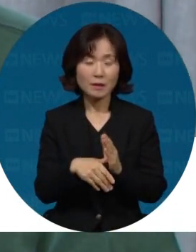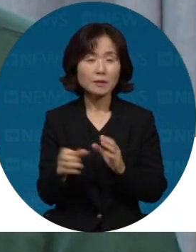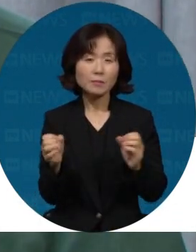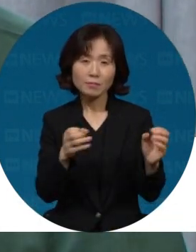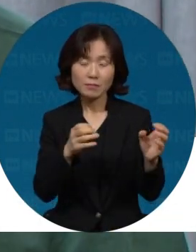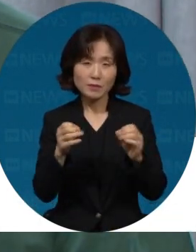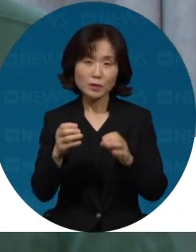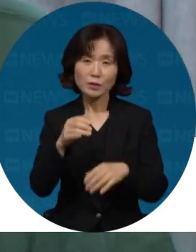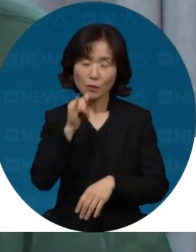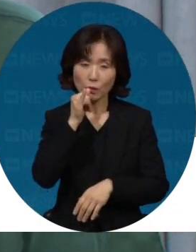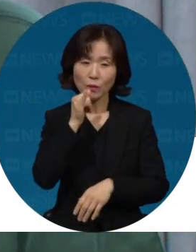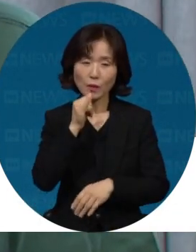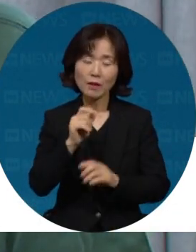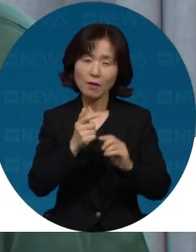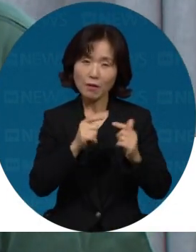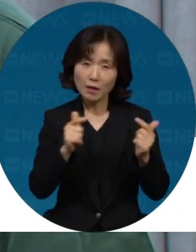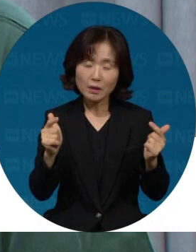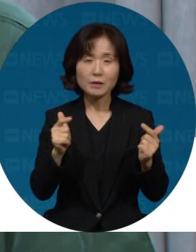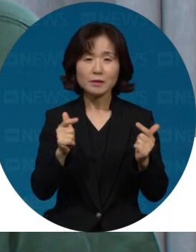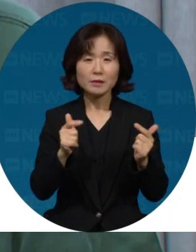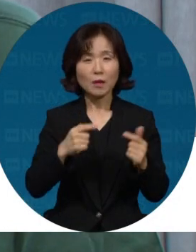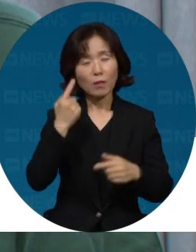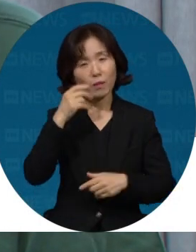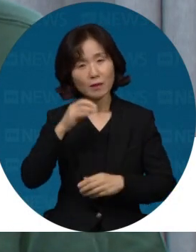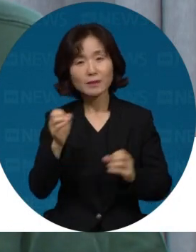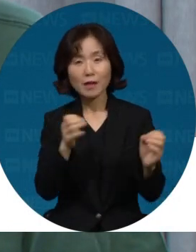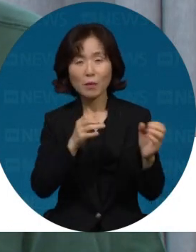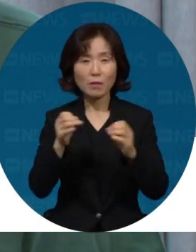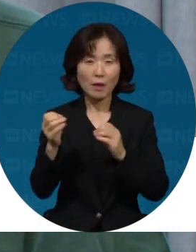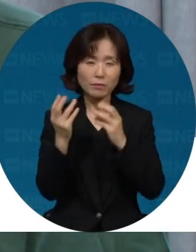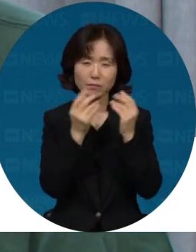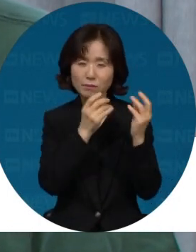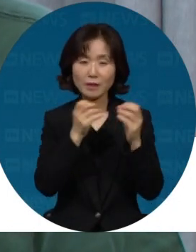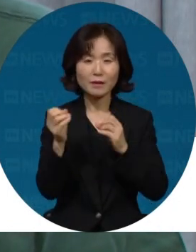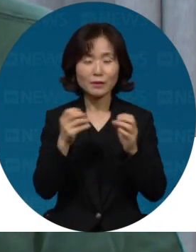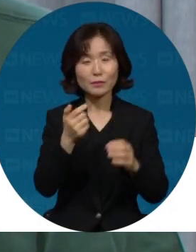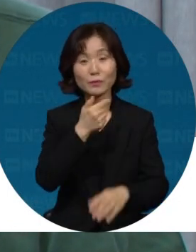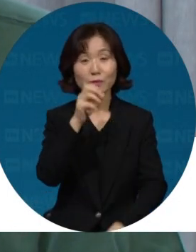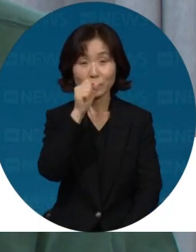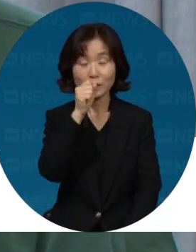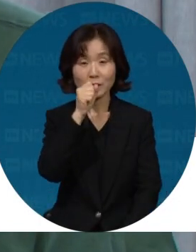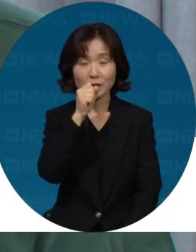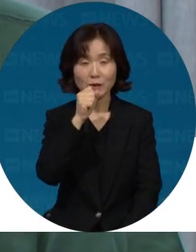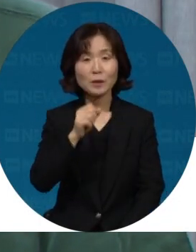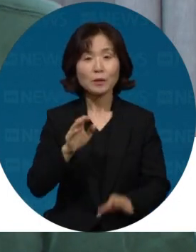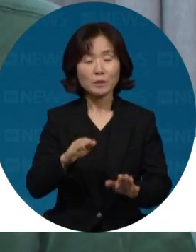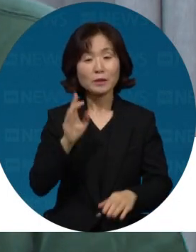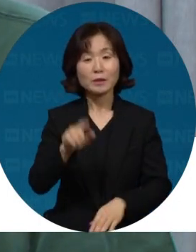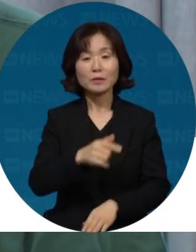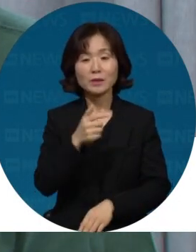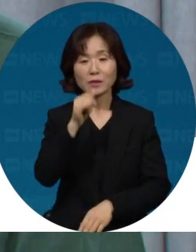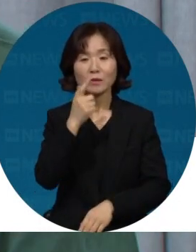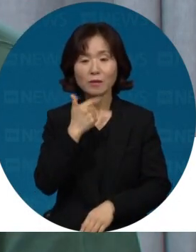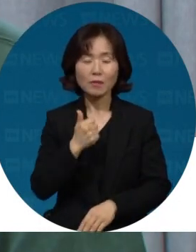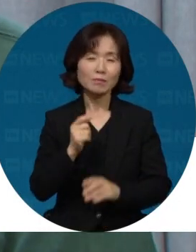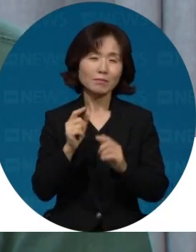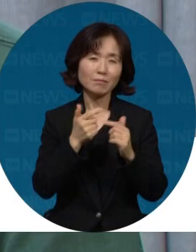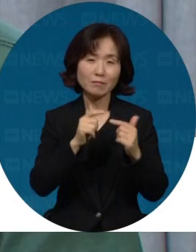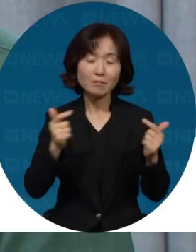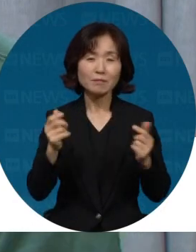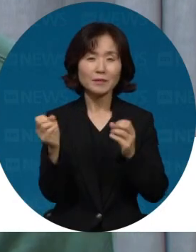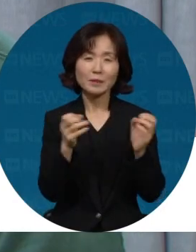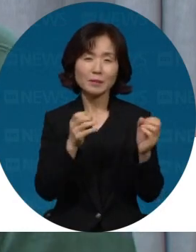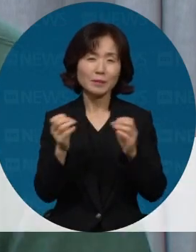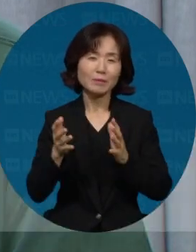힘들 때 얘기할 수 있고 사소한 대화하는 게 되게 좋아가지고 그냥 막 오늘 있었던 뭐 시덥지 않은